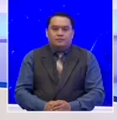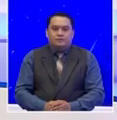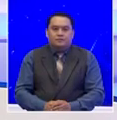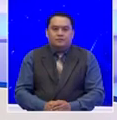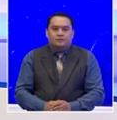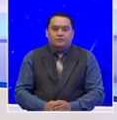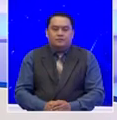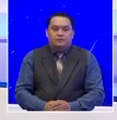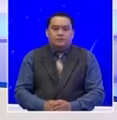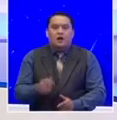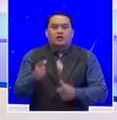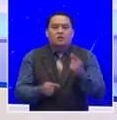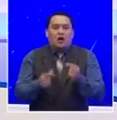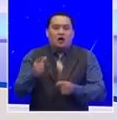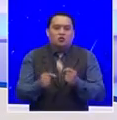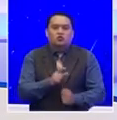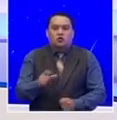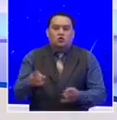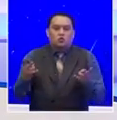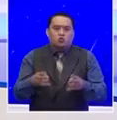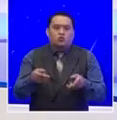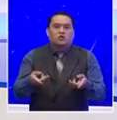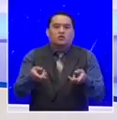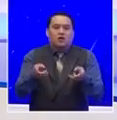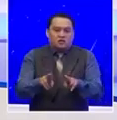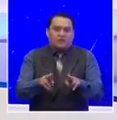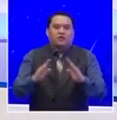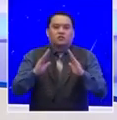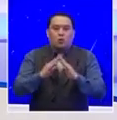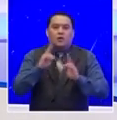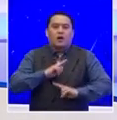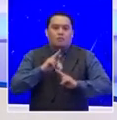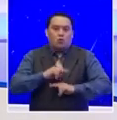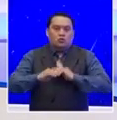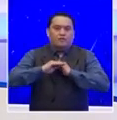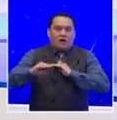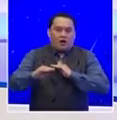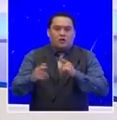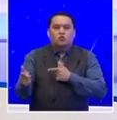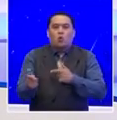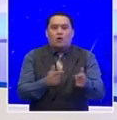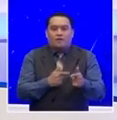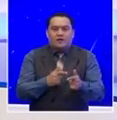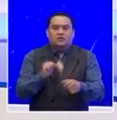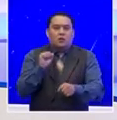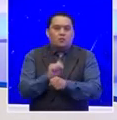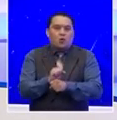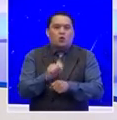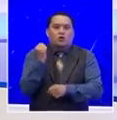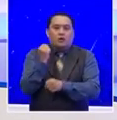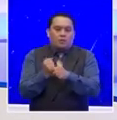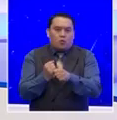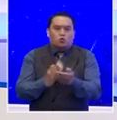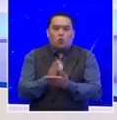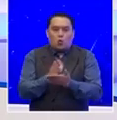Доярки и трактористы ВКО вынуждены жить на работе. На востоке Казахстана готовятся к посевной. Чтобы не было срывов, работники одного